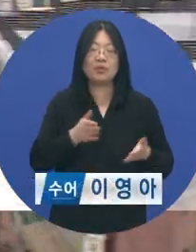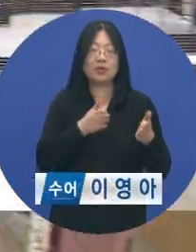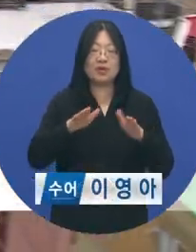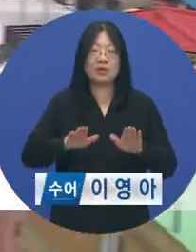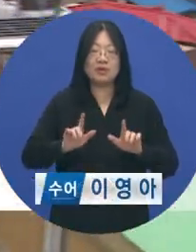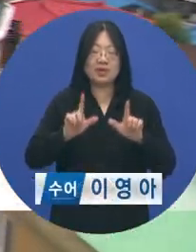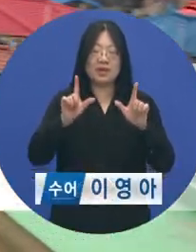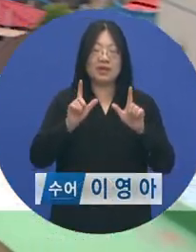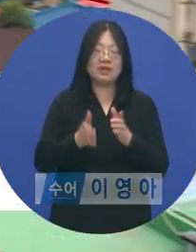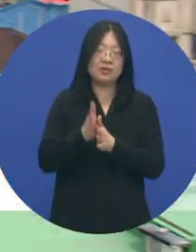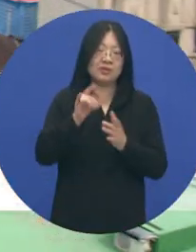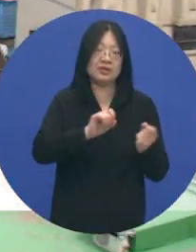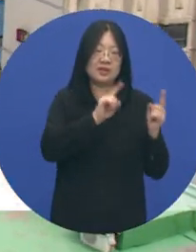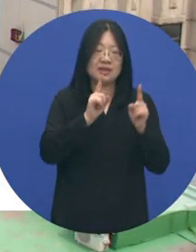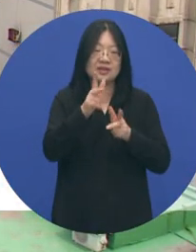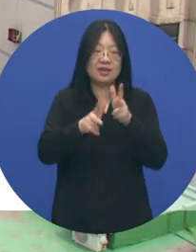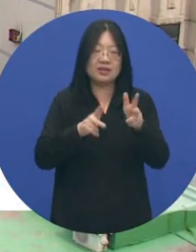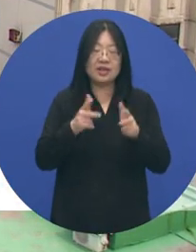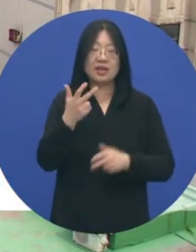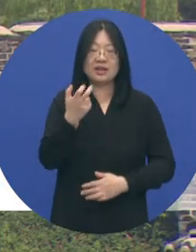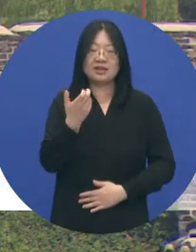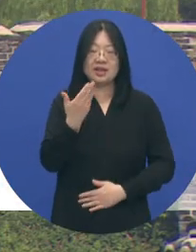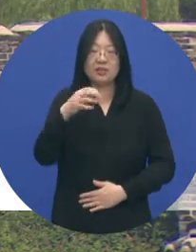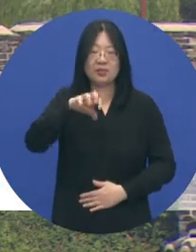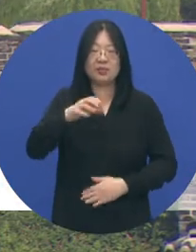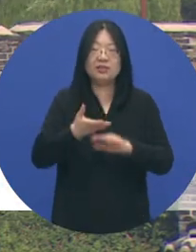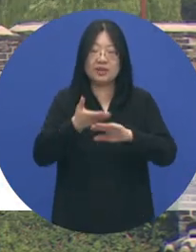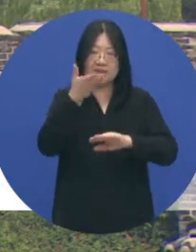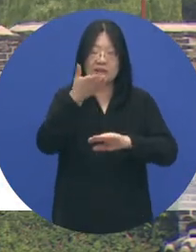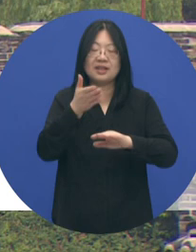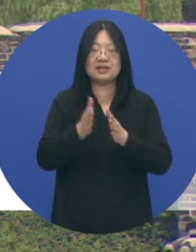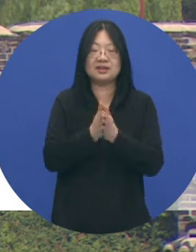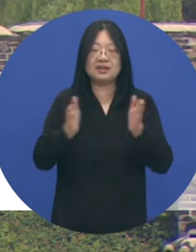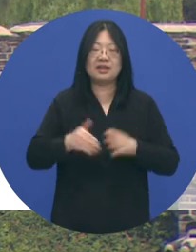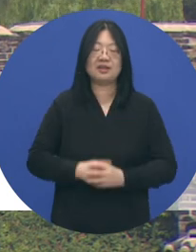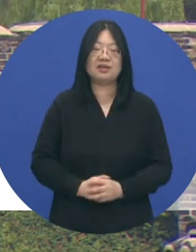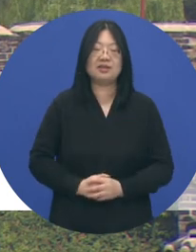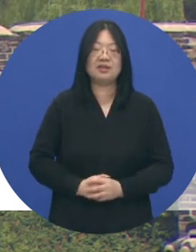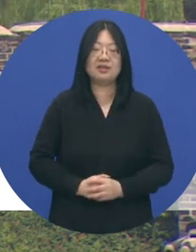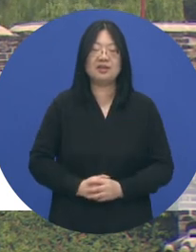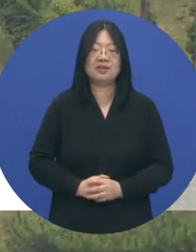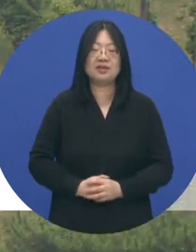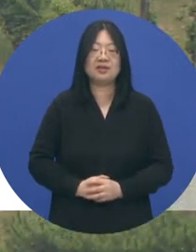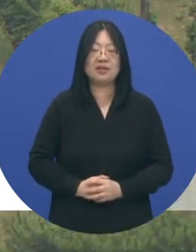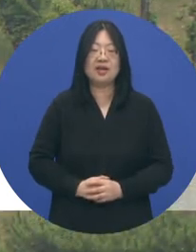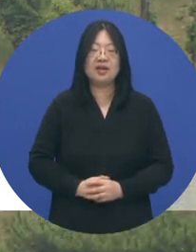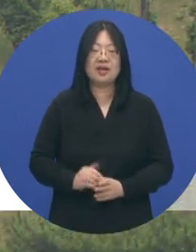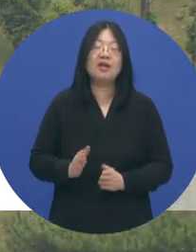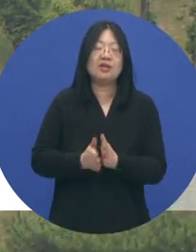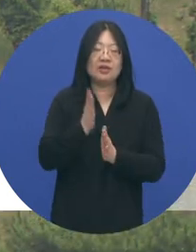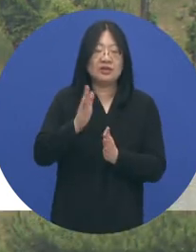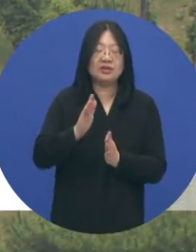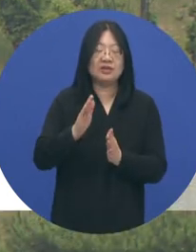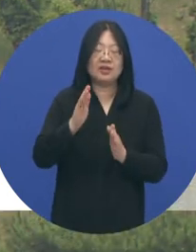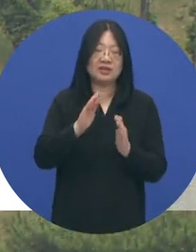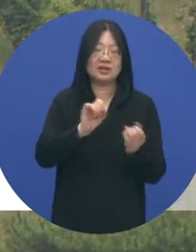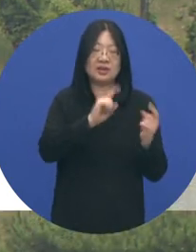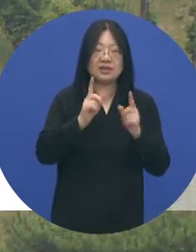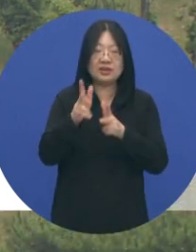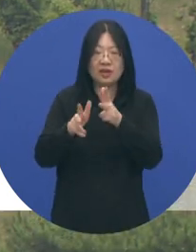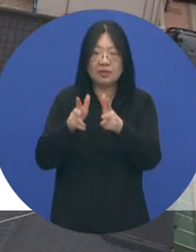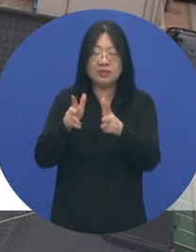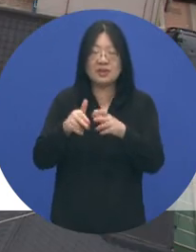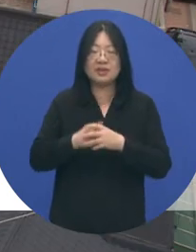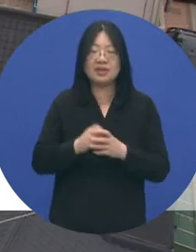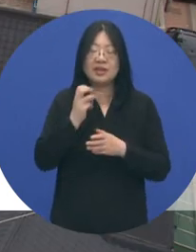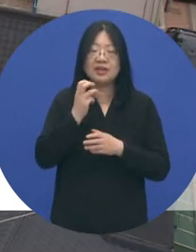경기도가 올해 도시 재생 사업을 1은 아홉 곳 이상 추진합니다 돈는 정부 공모 도시 재생 사업에 경기도형 재생